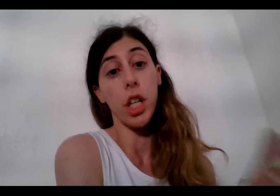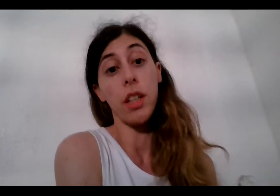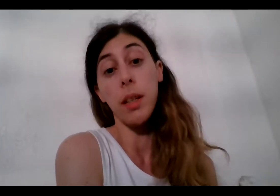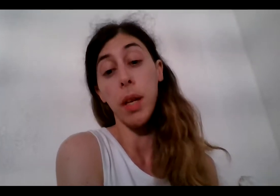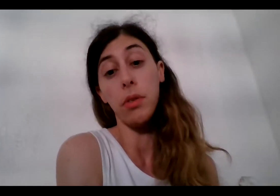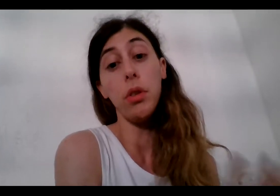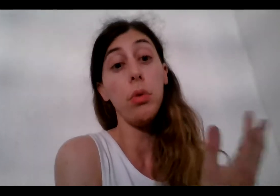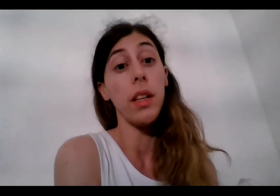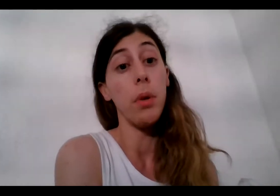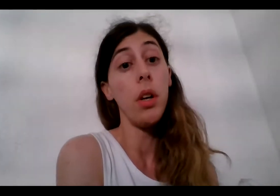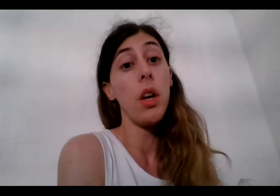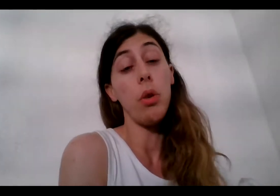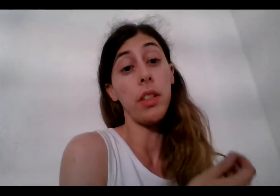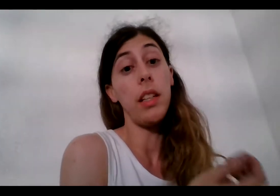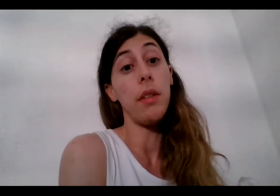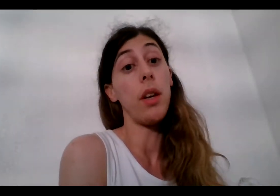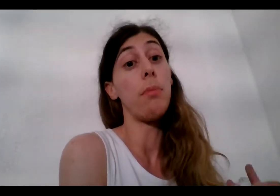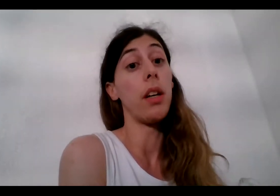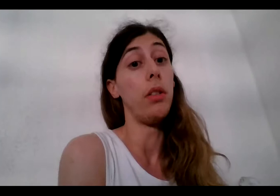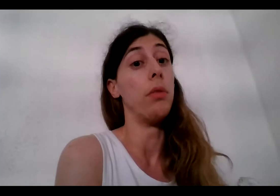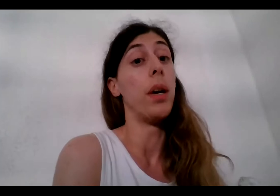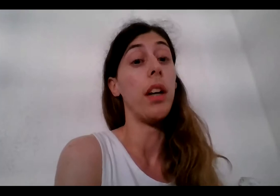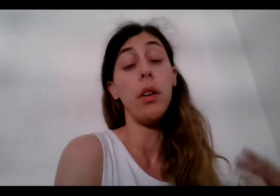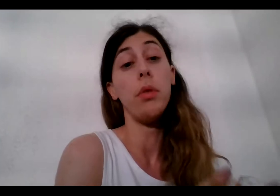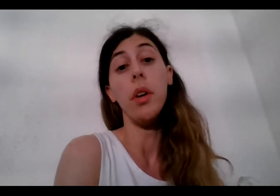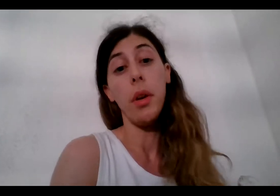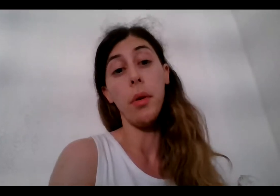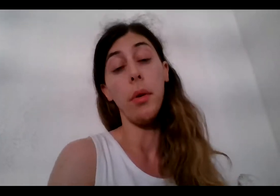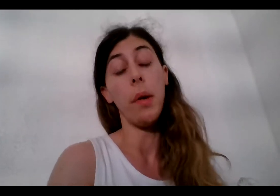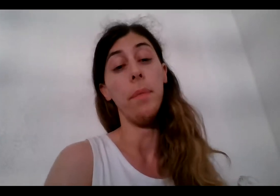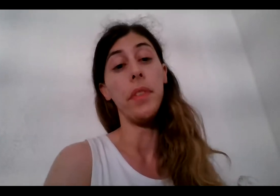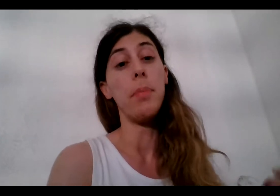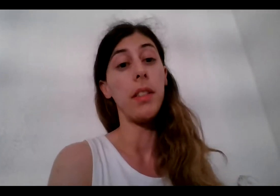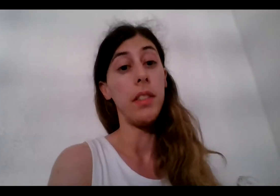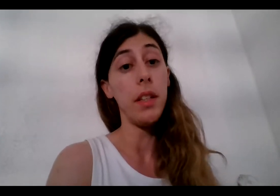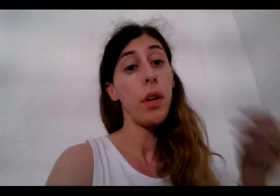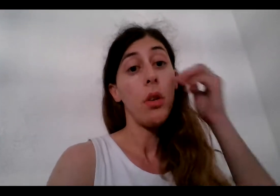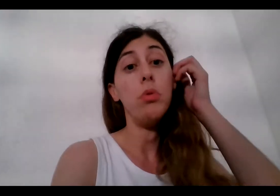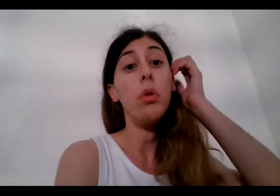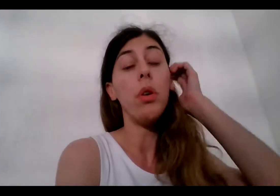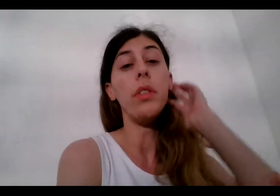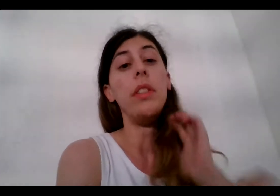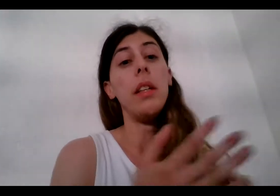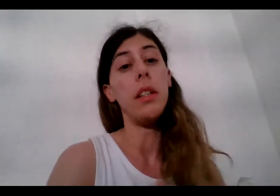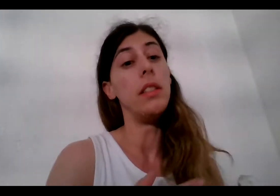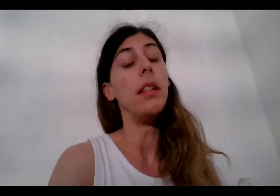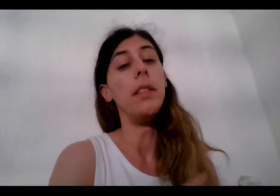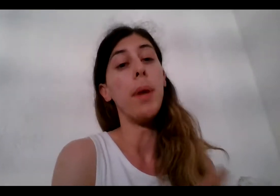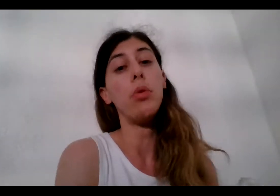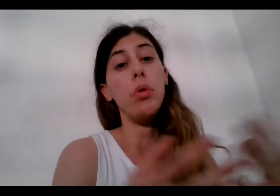prendre en charge certaines personnes, notamment lorsqu'il y avait un background dépressif ou